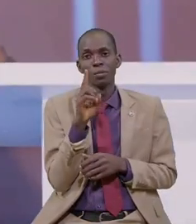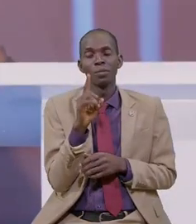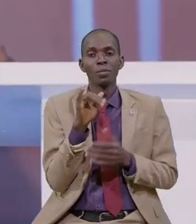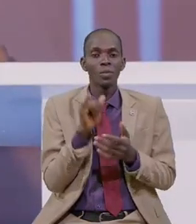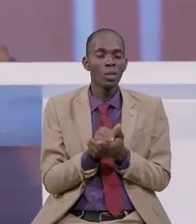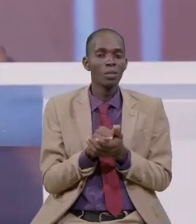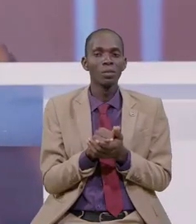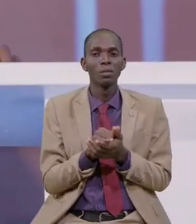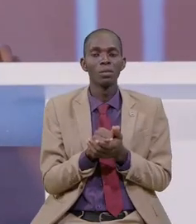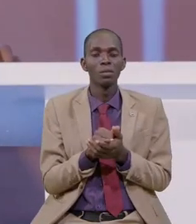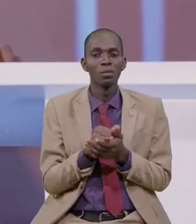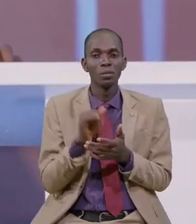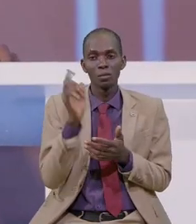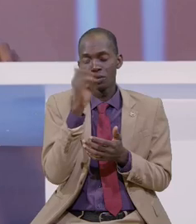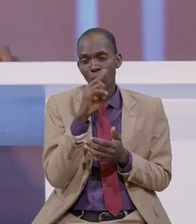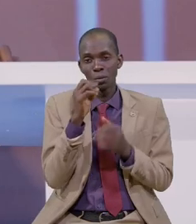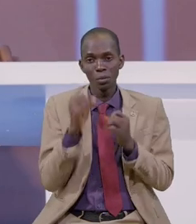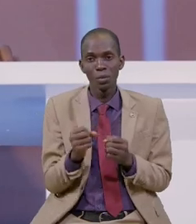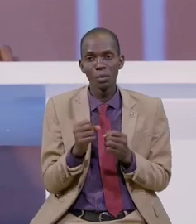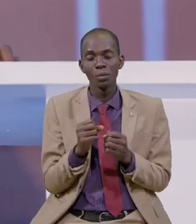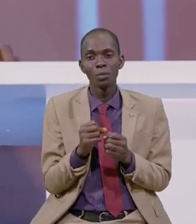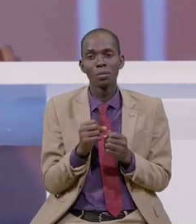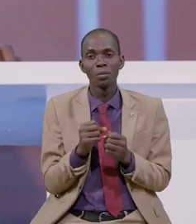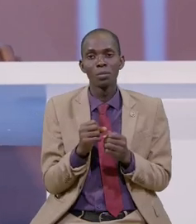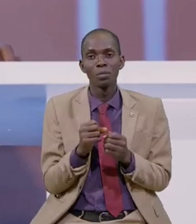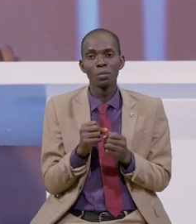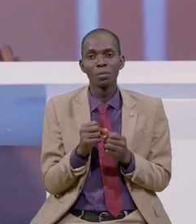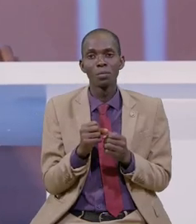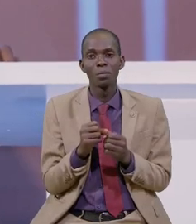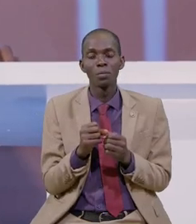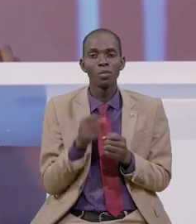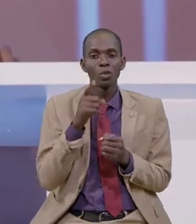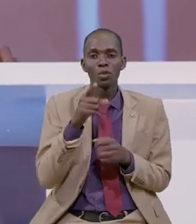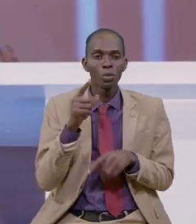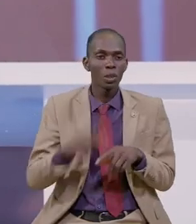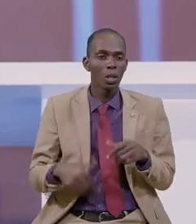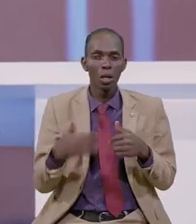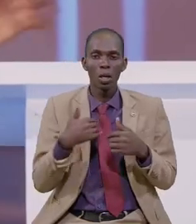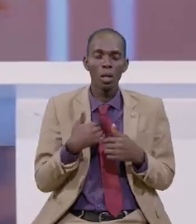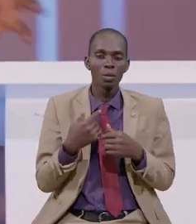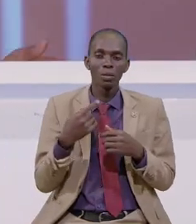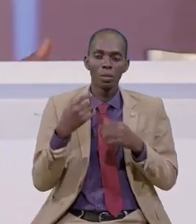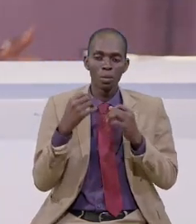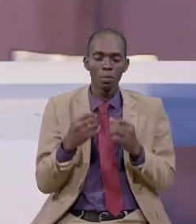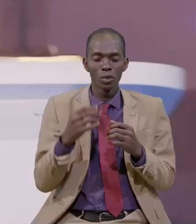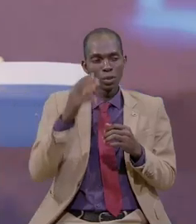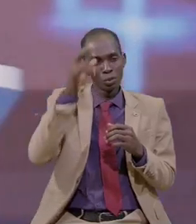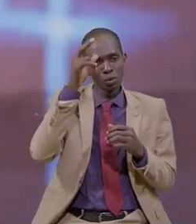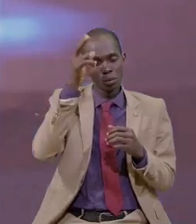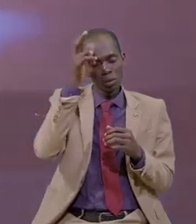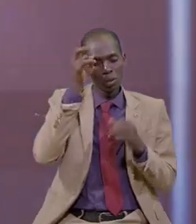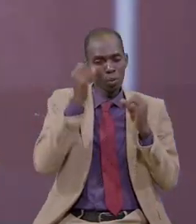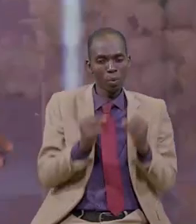cette puissance de damnation, tu dois abandonner ça. Tu ne peux pas avoir les deux. Comment est-ce que tu peux avoir Satan et